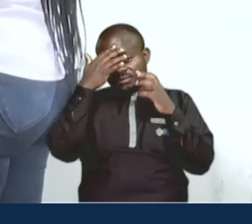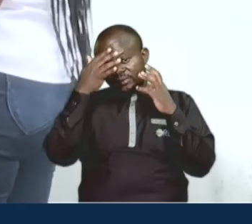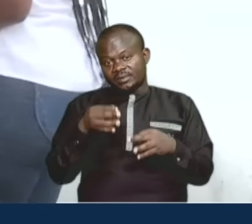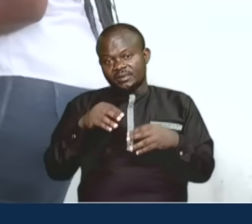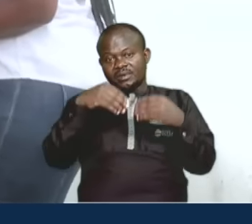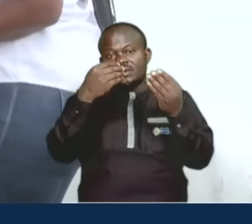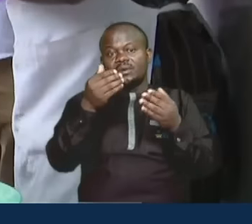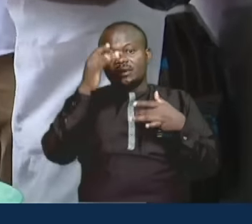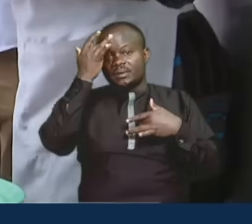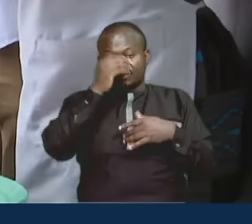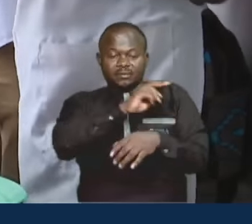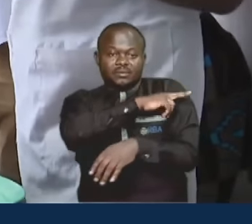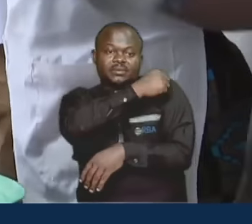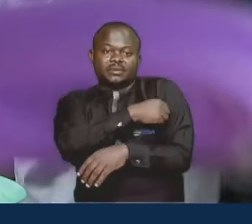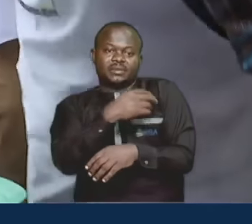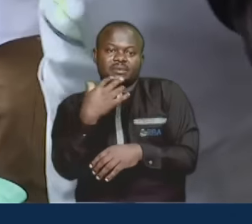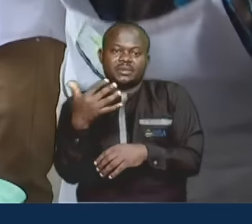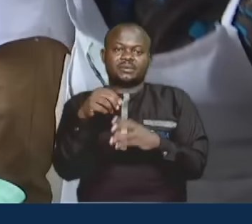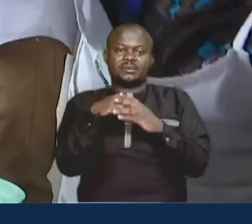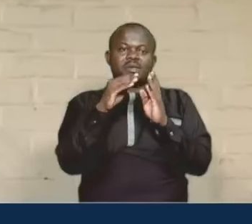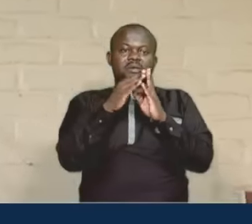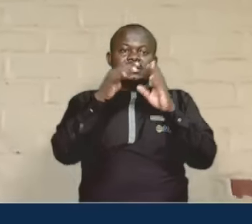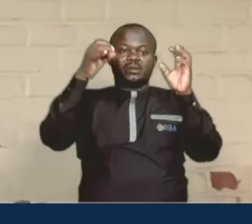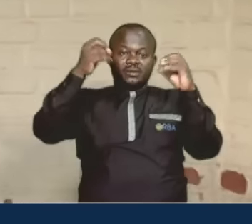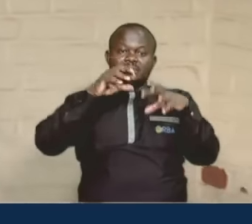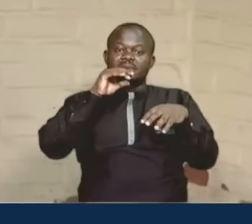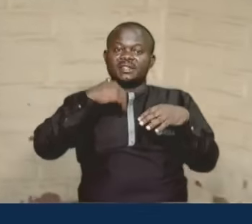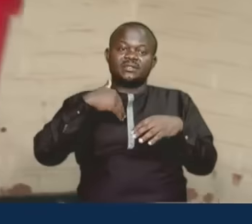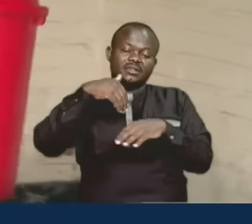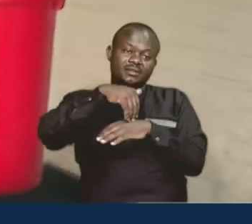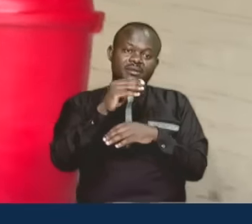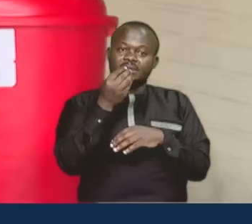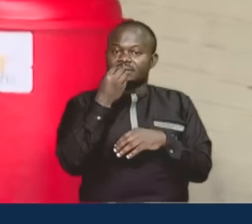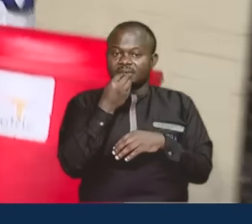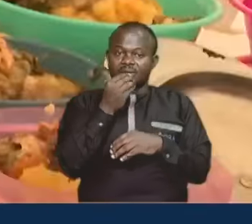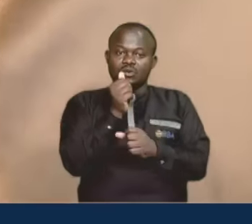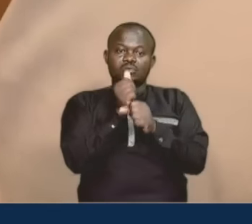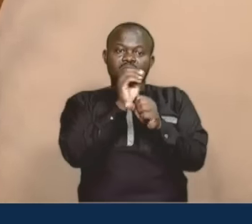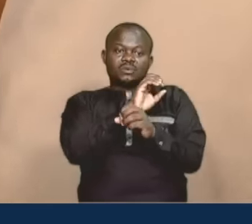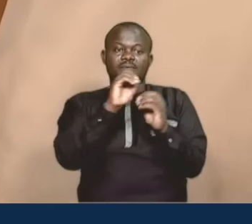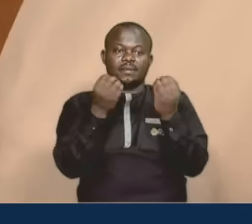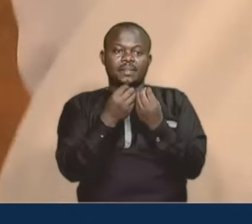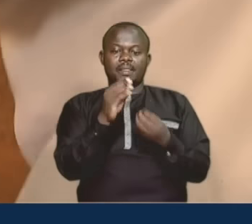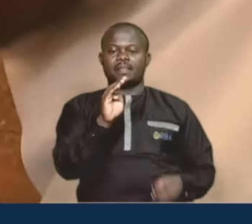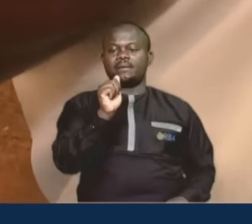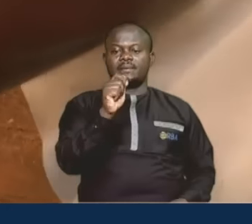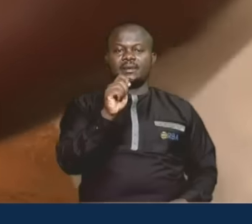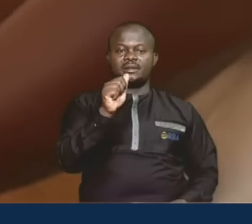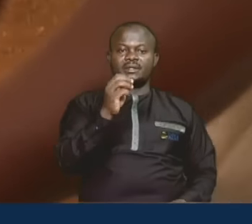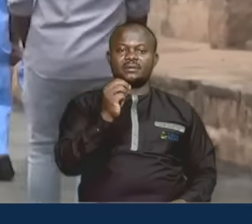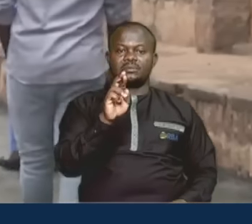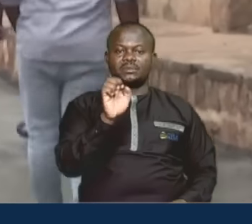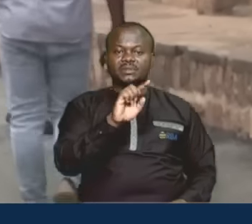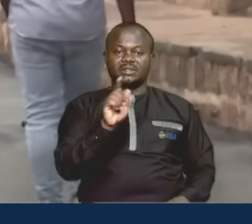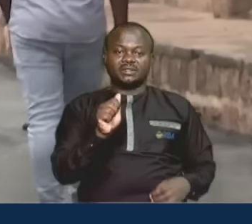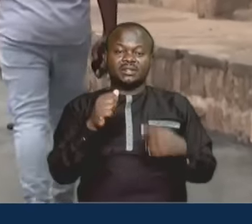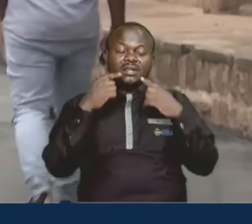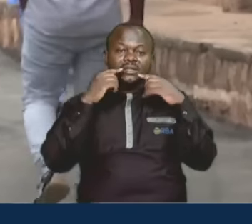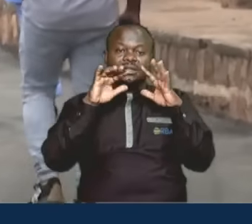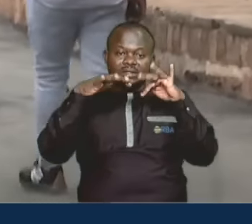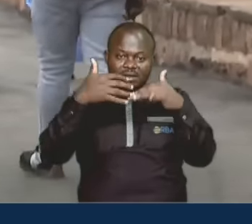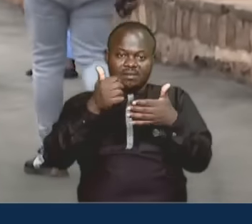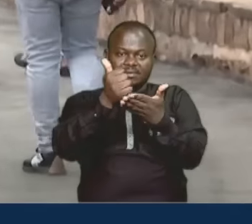kugaburira abarwayi bo mu bitaro bitanu byo muri Kigali badafite ababagemurira umukozi w'uyu muryango batamuriza neti asobanura ko ubu bufasha babugeza